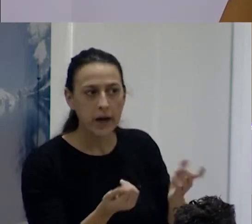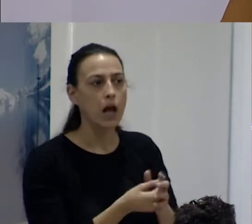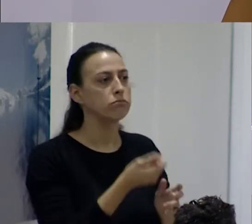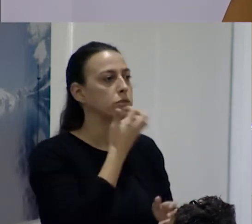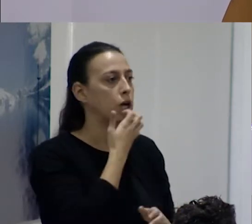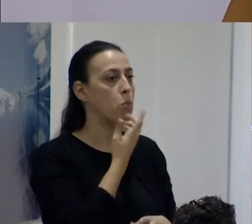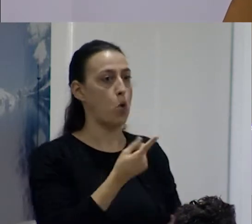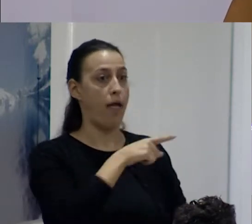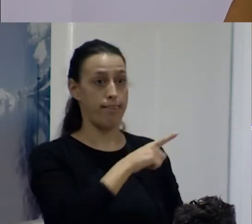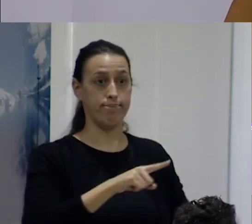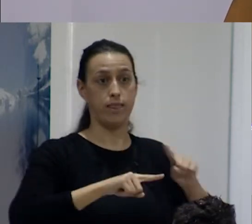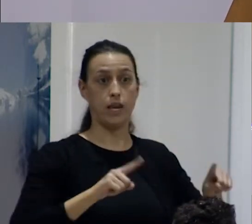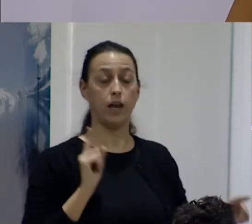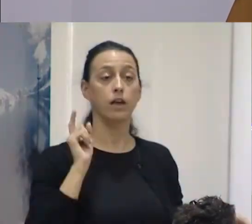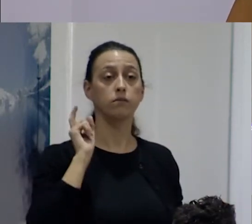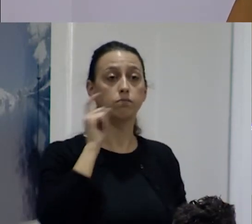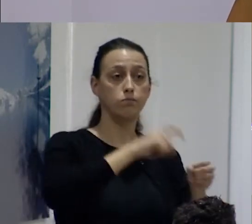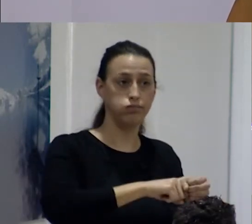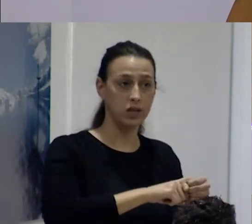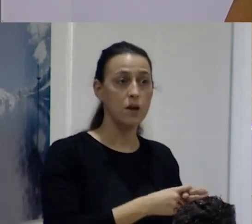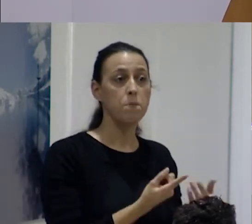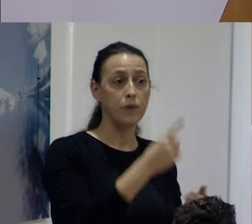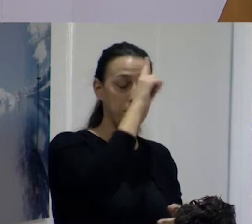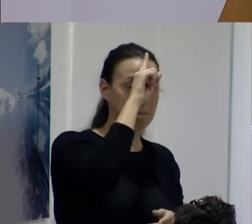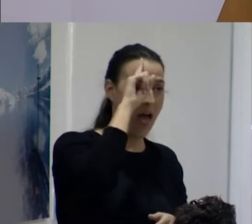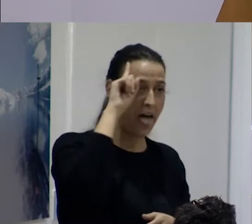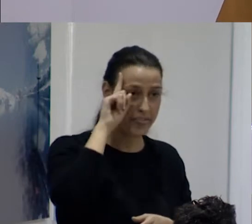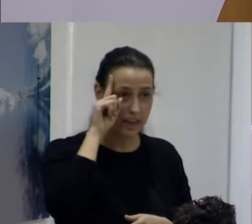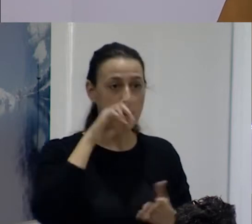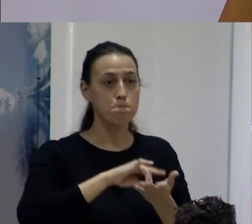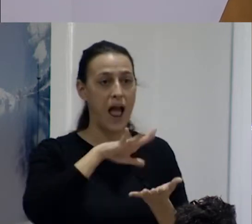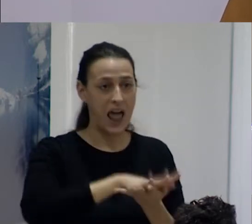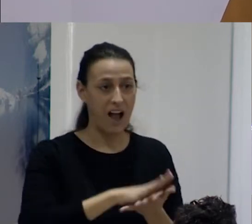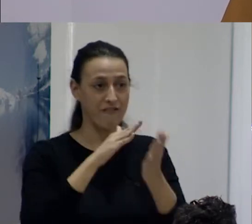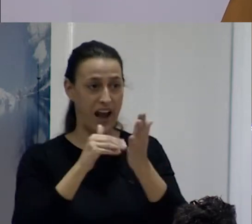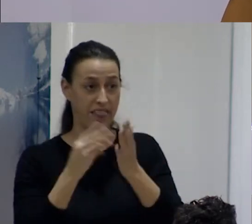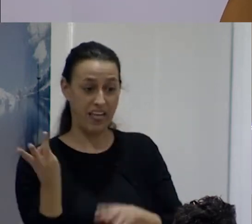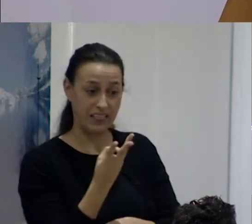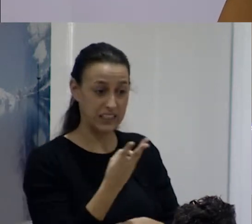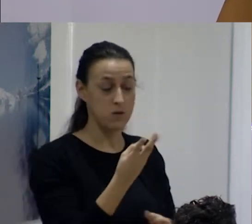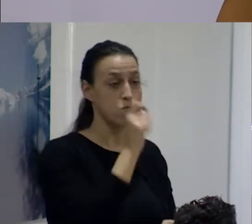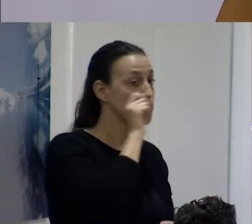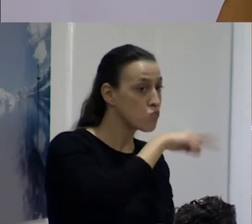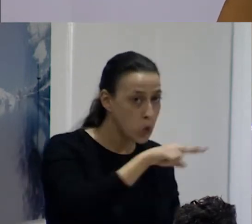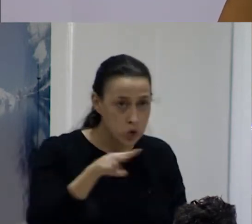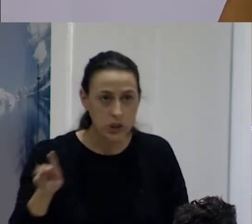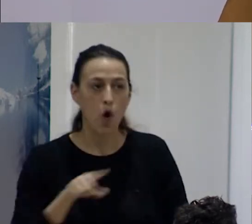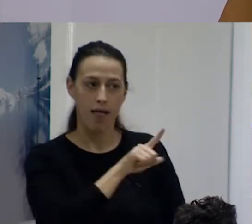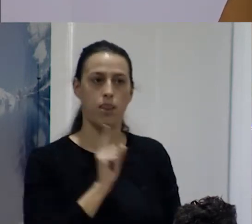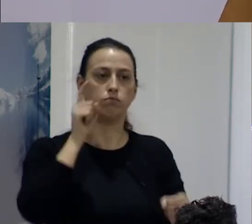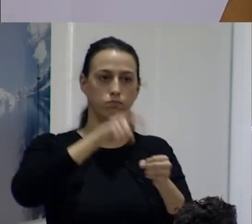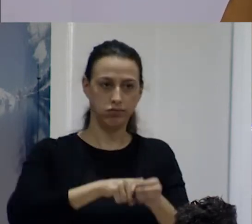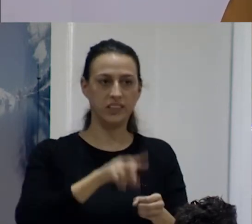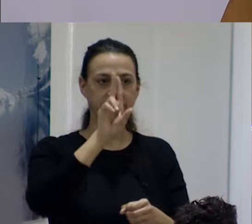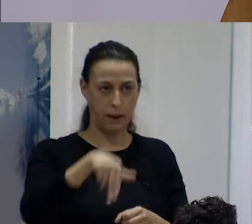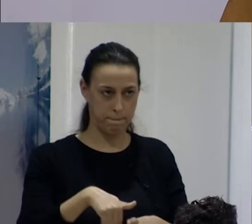museus espanyols, a Madrid, Màlaga i València, entre els quals destaquen els de l'escultor Julio González,